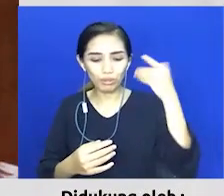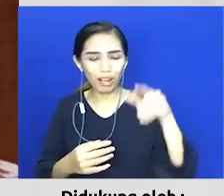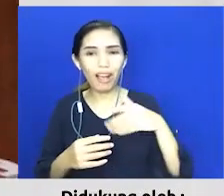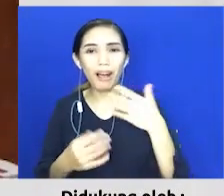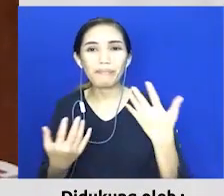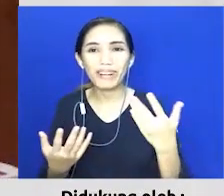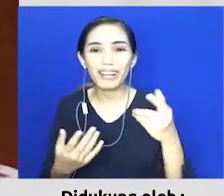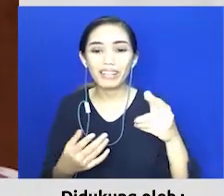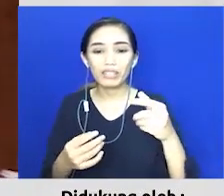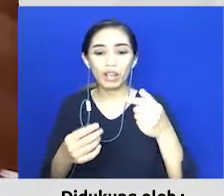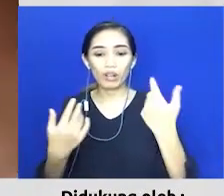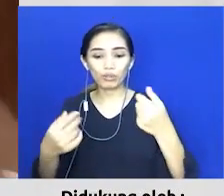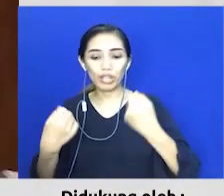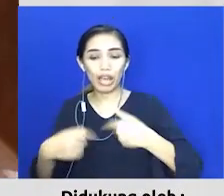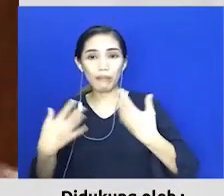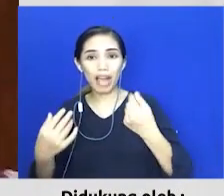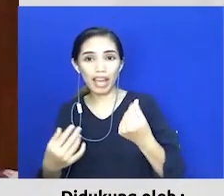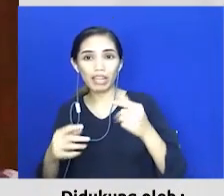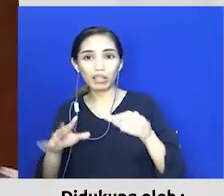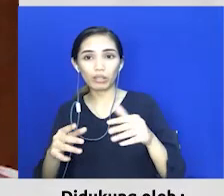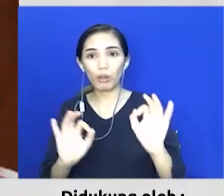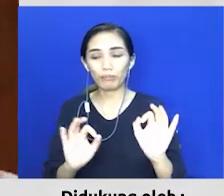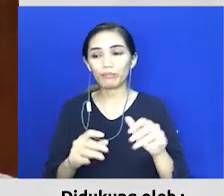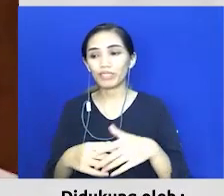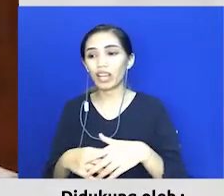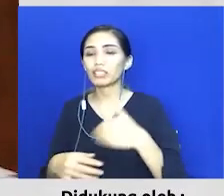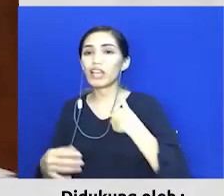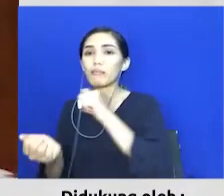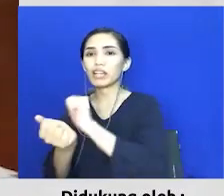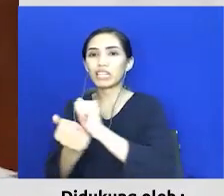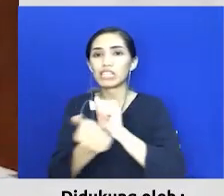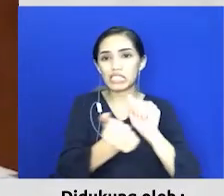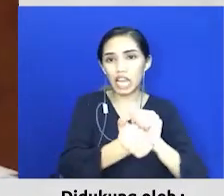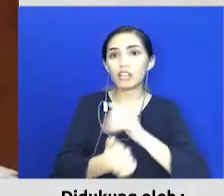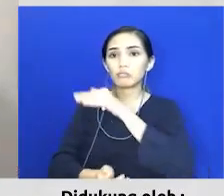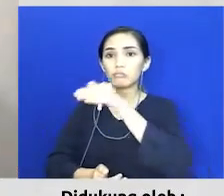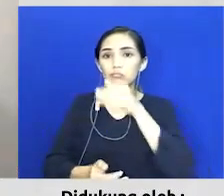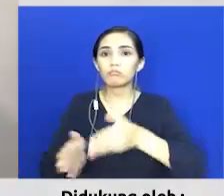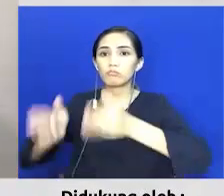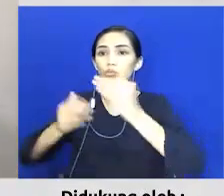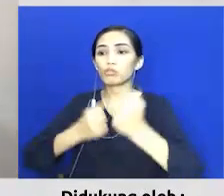untuk militer, saya bekerja di sekolah, saya bekerja di mana-mana, saya punya perusahaan dan segala macam-macam ya.